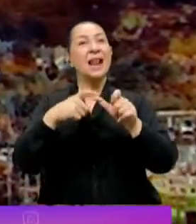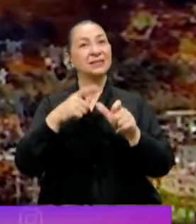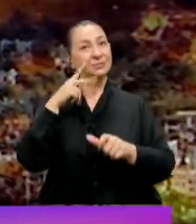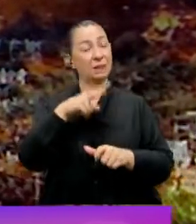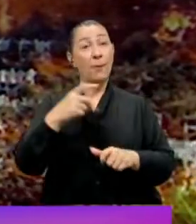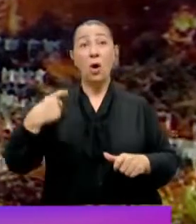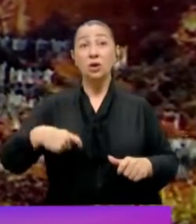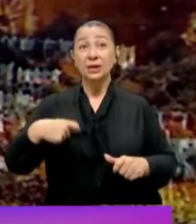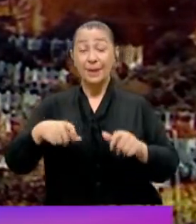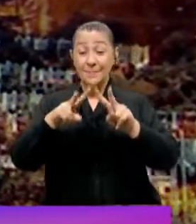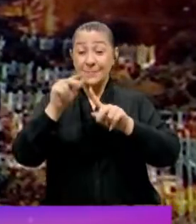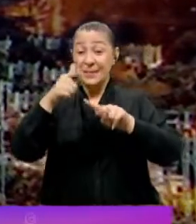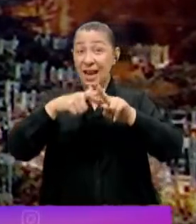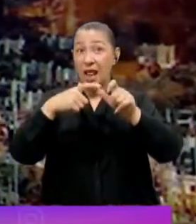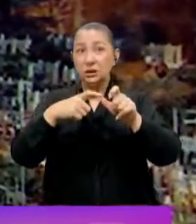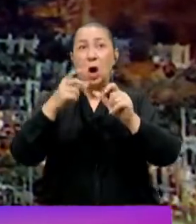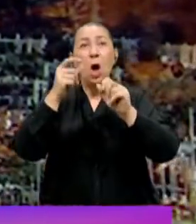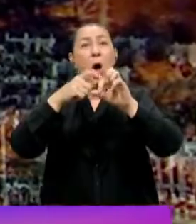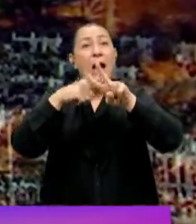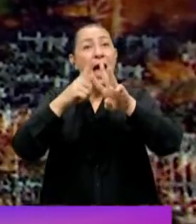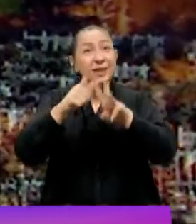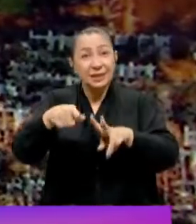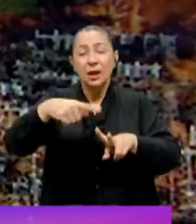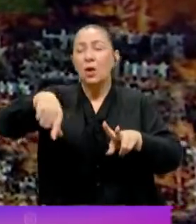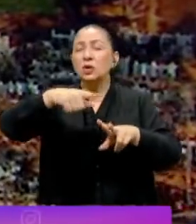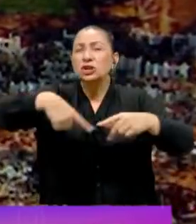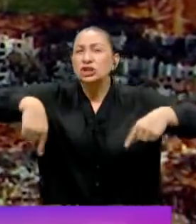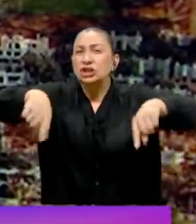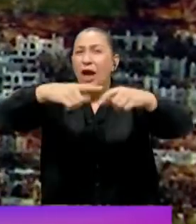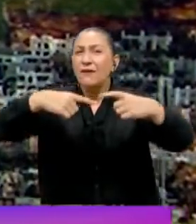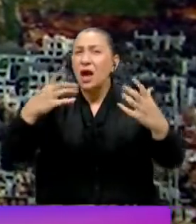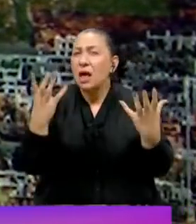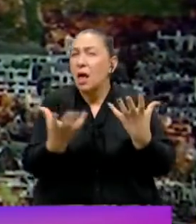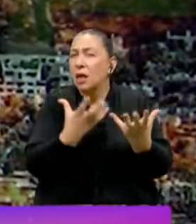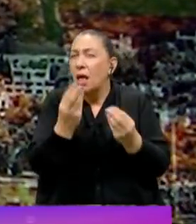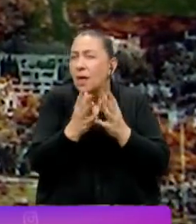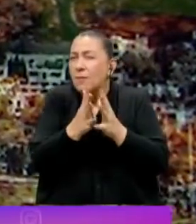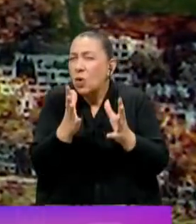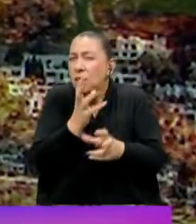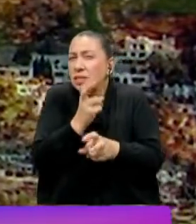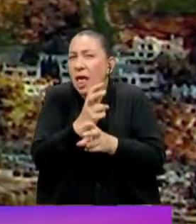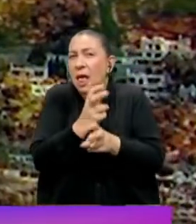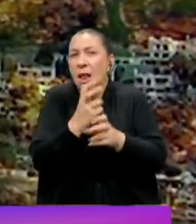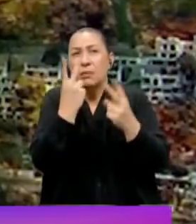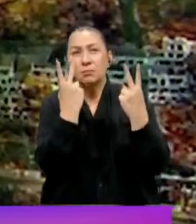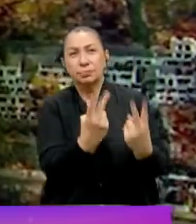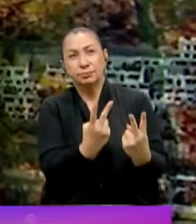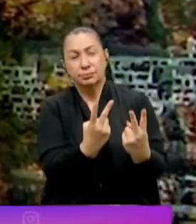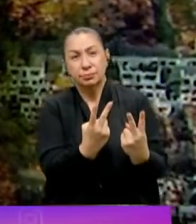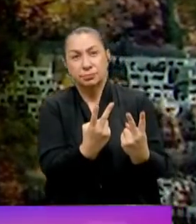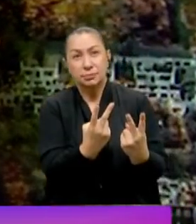istiyoruz. Özellikle Milas, Ören, o çevreler gerçekten yangınla ilgili en büyük tehlikeyi yaşayanlardan biri